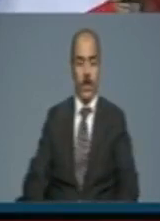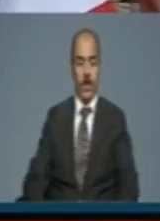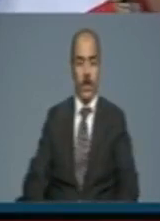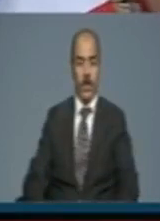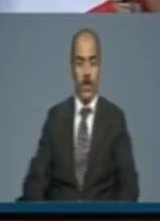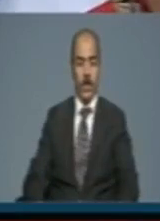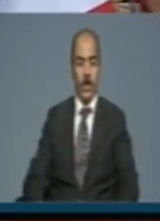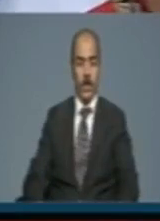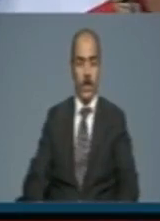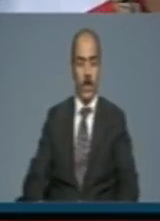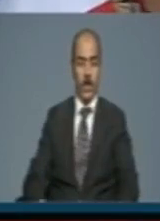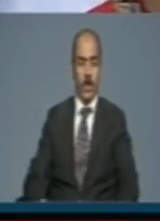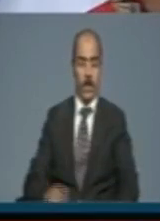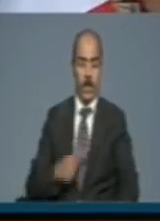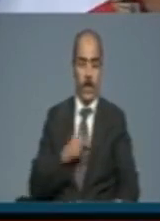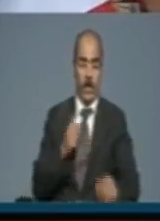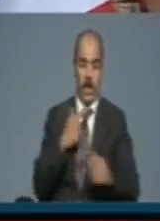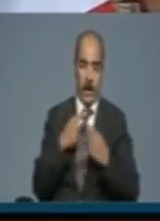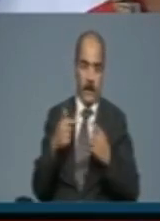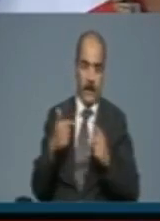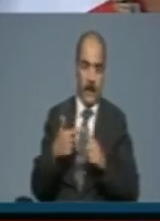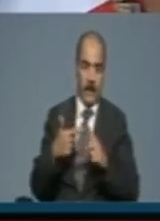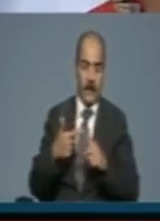ولكن النقطة الثانية